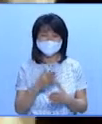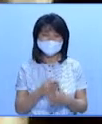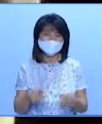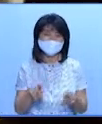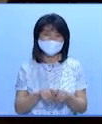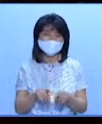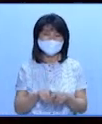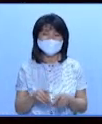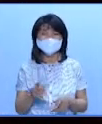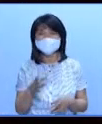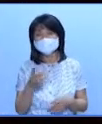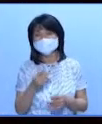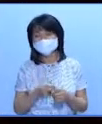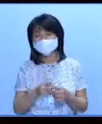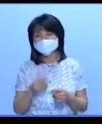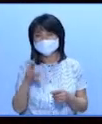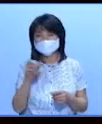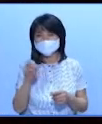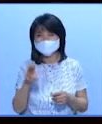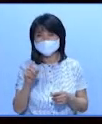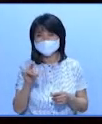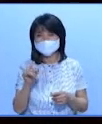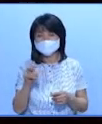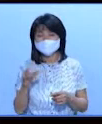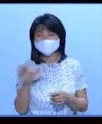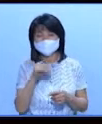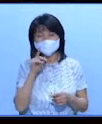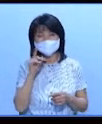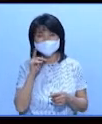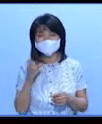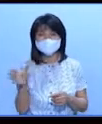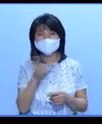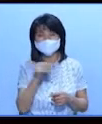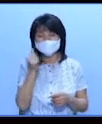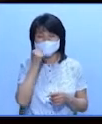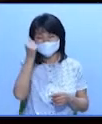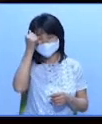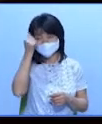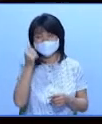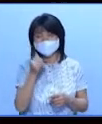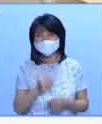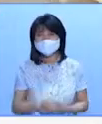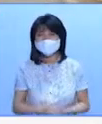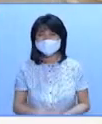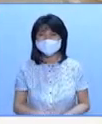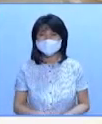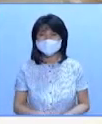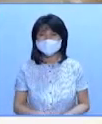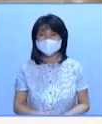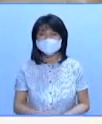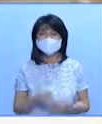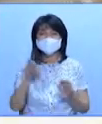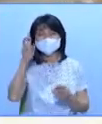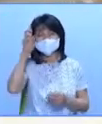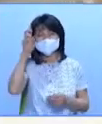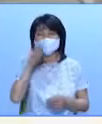бар. Сондықтан департаментке өзіміздің филиалдың атынан, жастардың атынан, волонтерлер атынан, халықтың атынан алғысымызды білдіреміз. Мемлекеттік қызмет